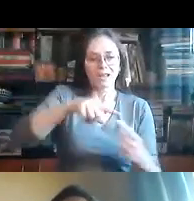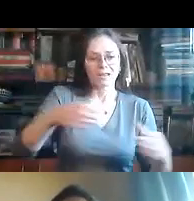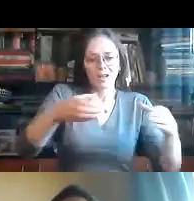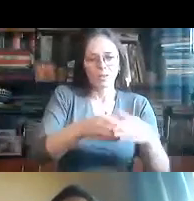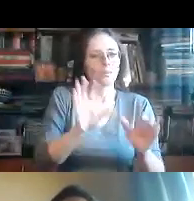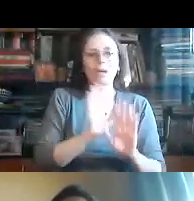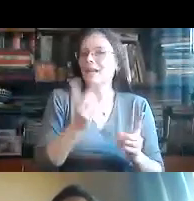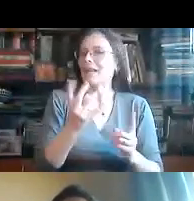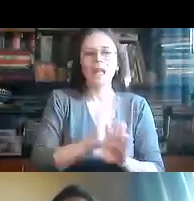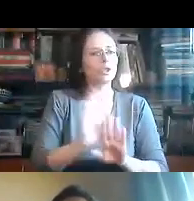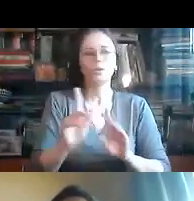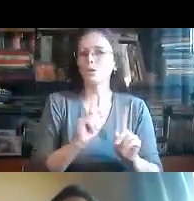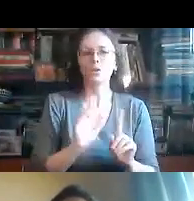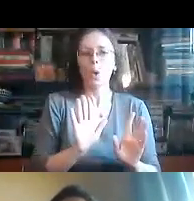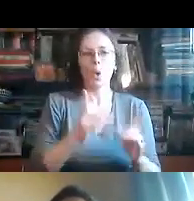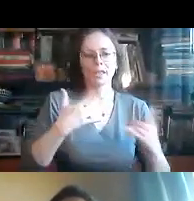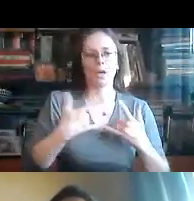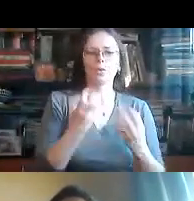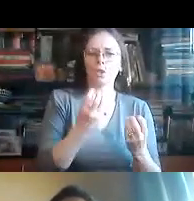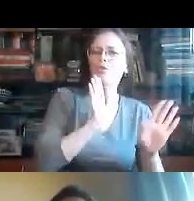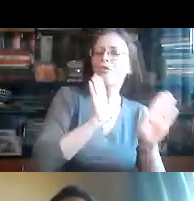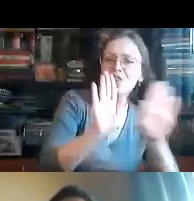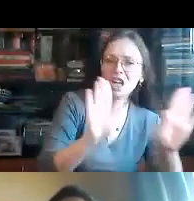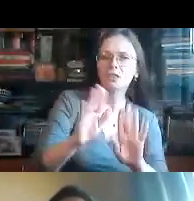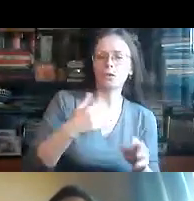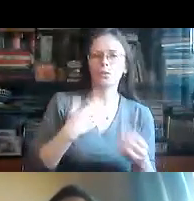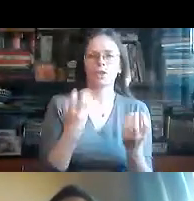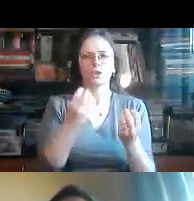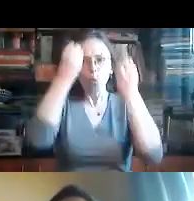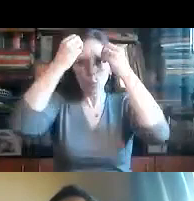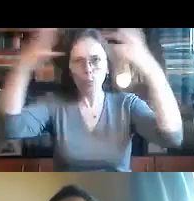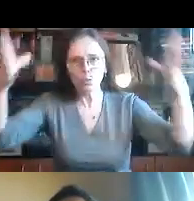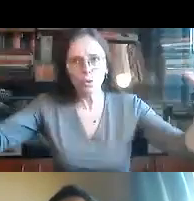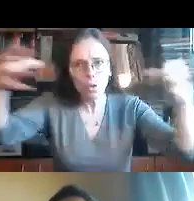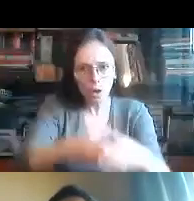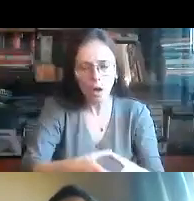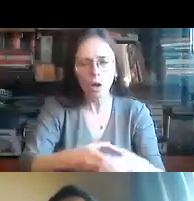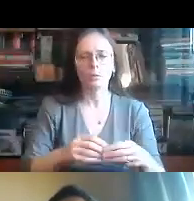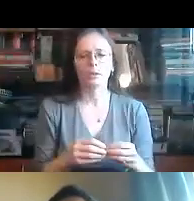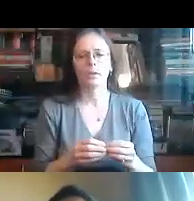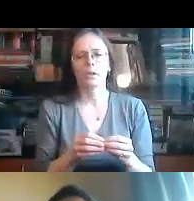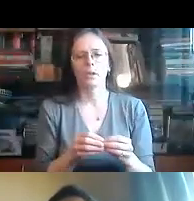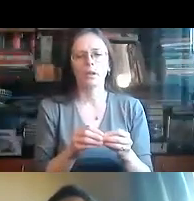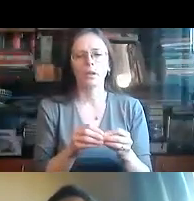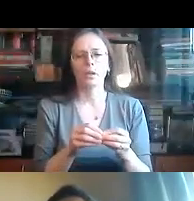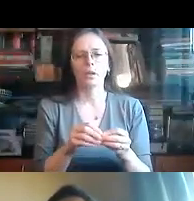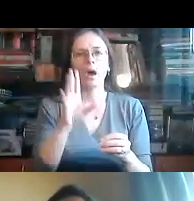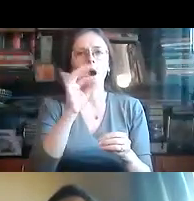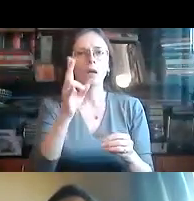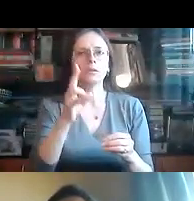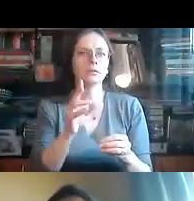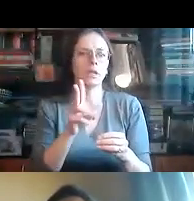события в пространстве. Если говорить о театре, то есть, ну, в онлайн мы перешли тем,